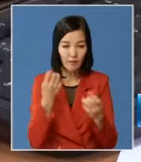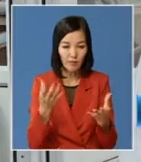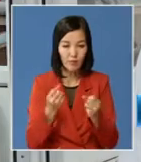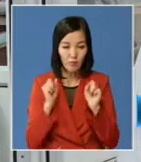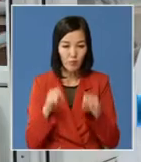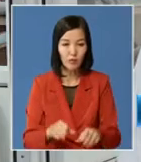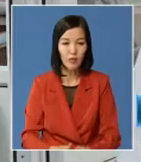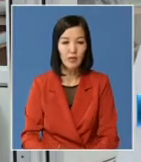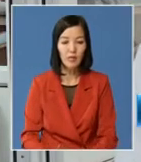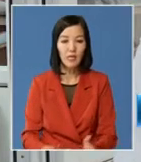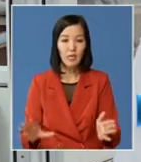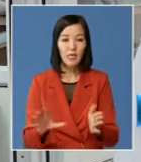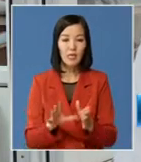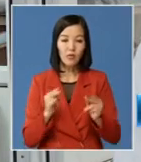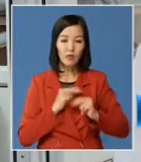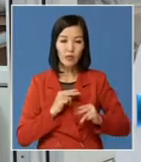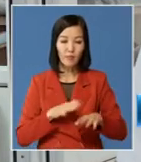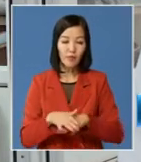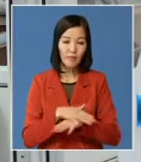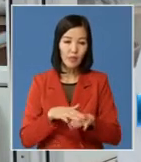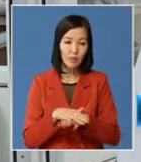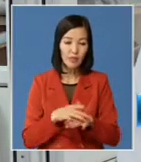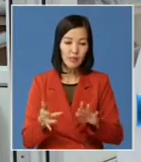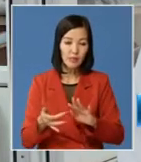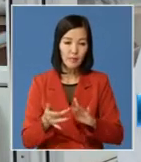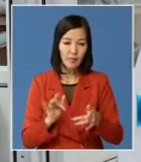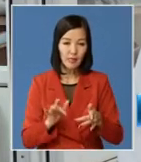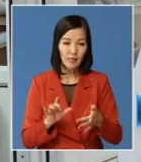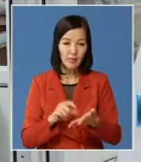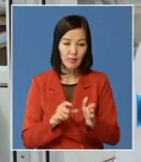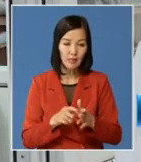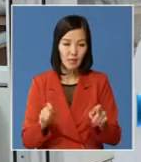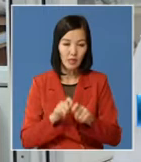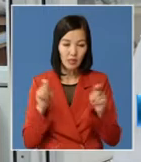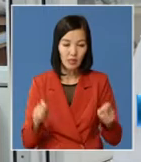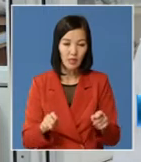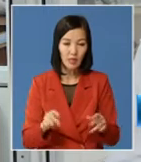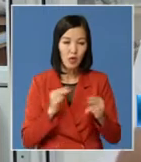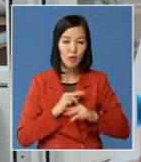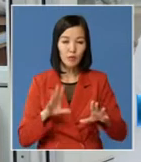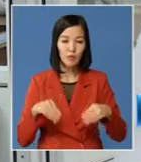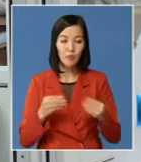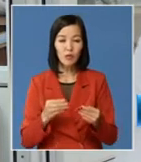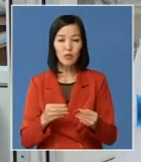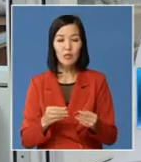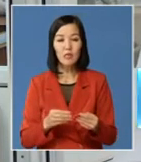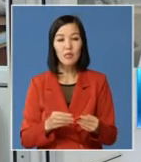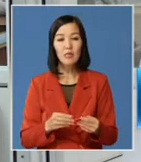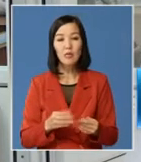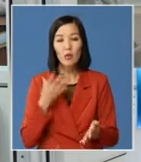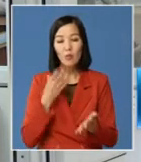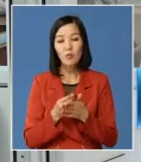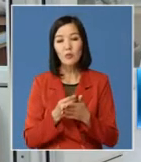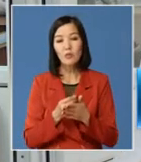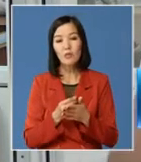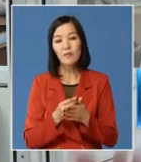алады. Электронды еңбек биржасы порталы іске қосылып жатыр. Жаңа жұмыс берушілер ешқайда шықпай-ақ өзінің